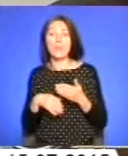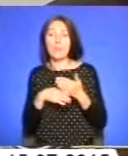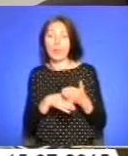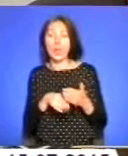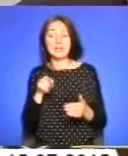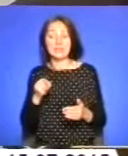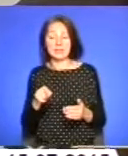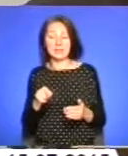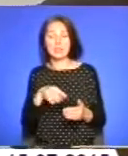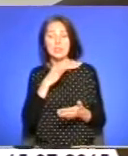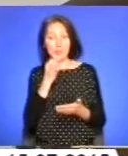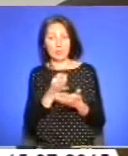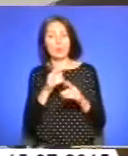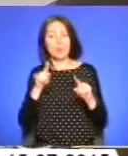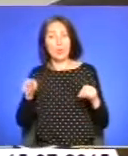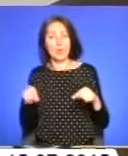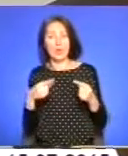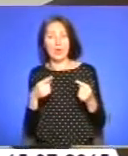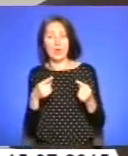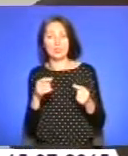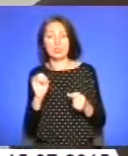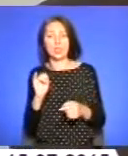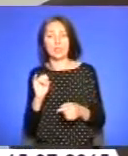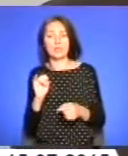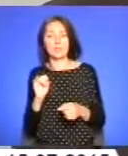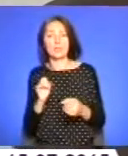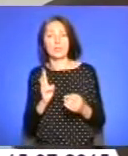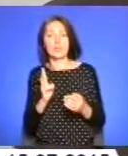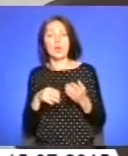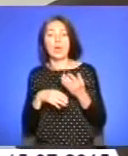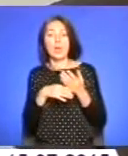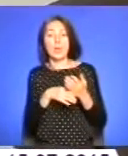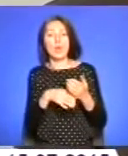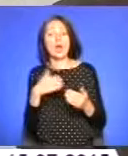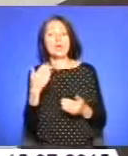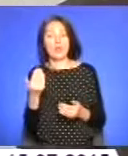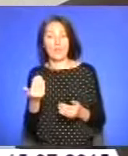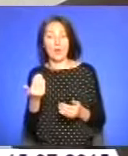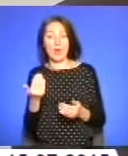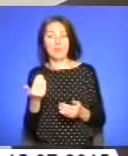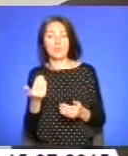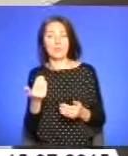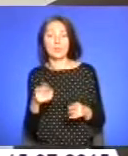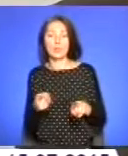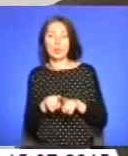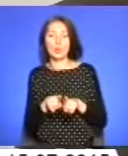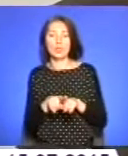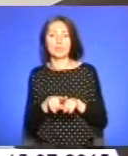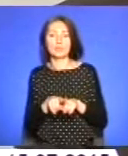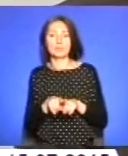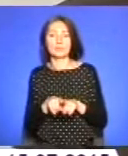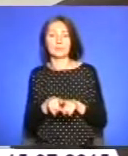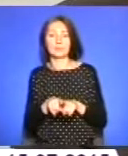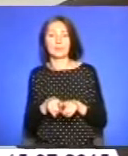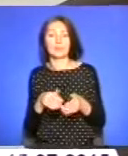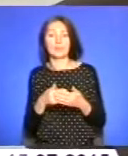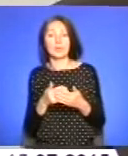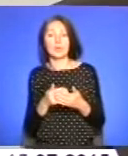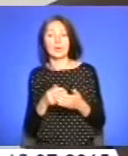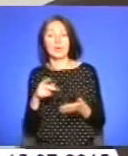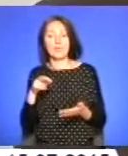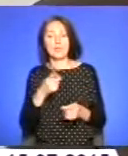здесь компетенцию поднимать, и как бы помогать вам как бы тоже вот, как бы выйти